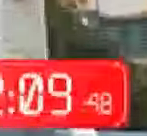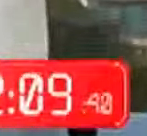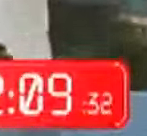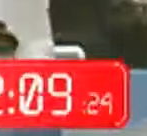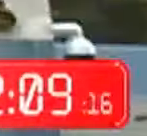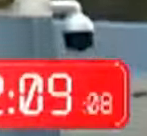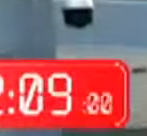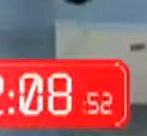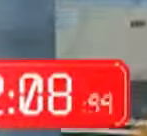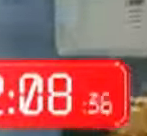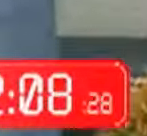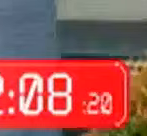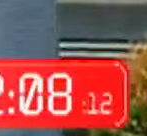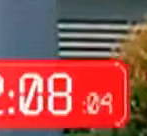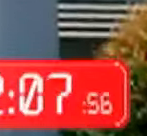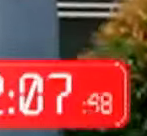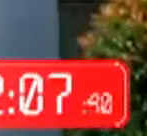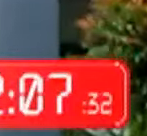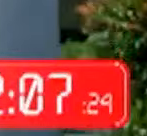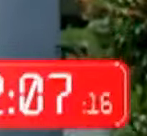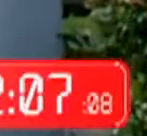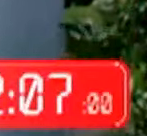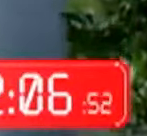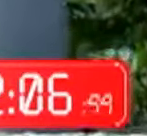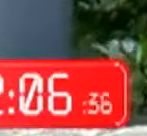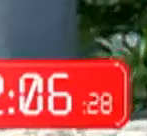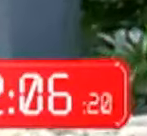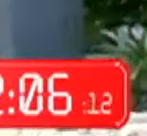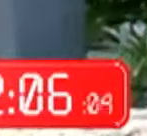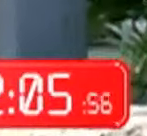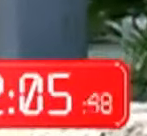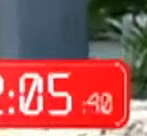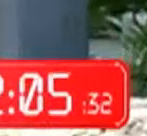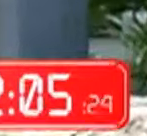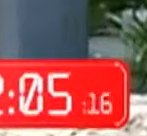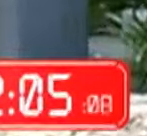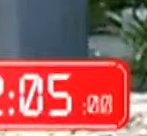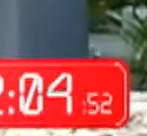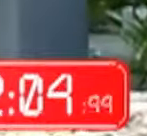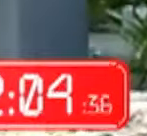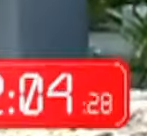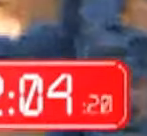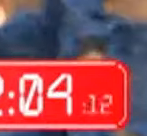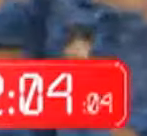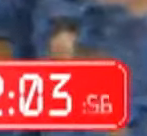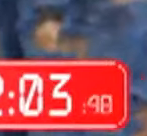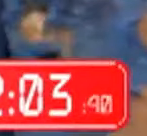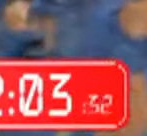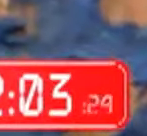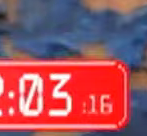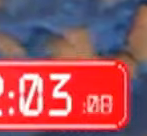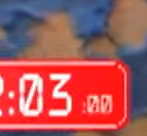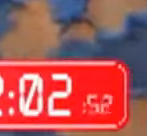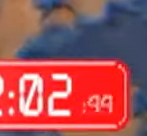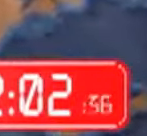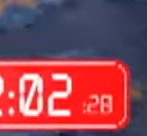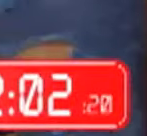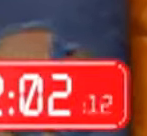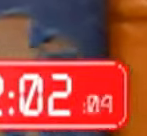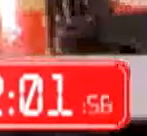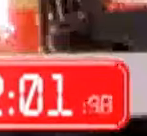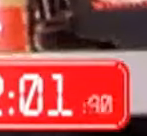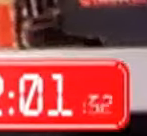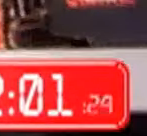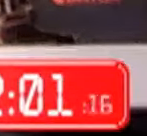ating National Library sa Maynila ay hindi na rin pinupuntahan ang mga gustong magbasa. Marami pa naman sanang koleksyon ng mga libro